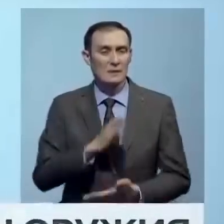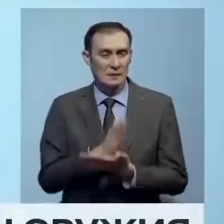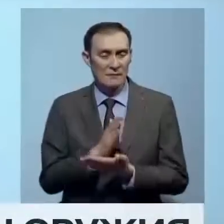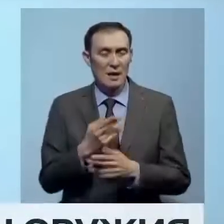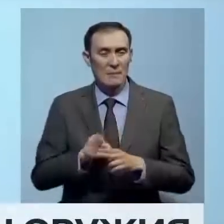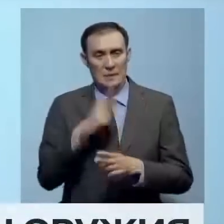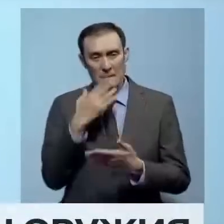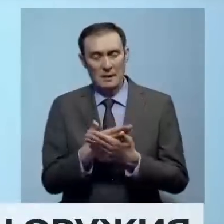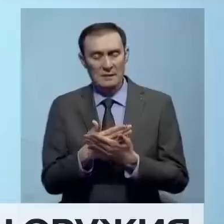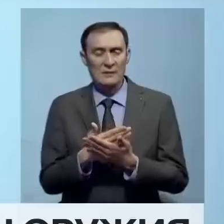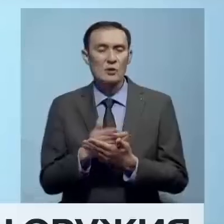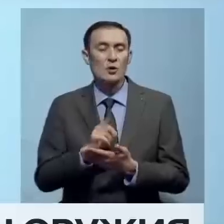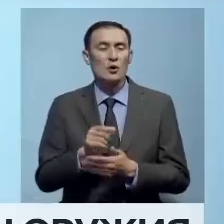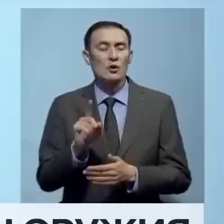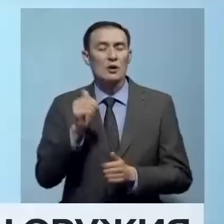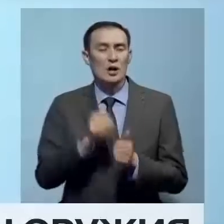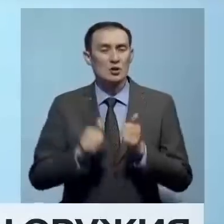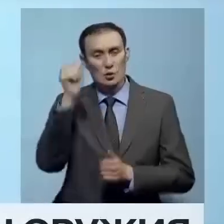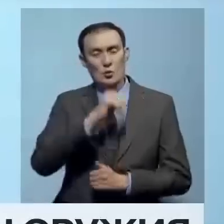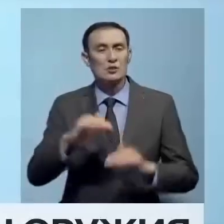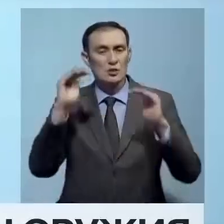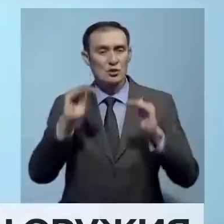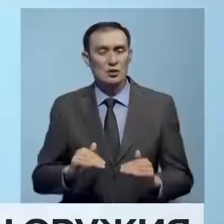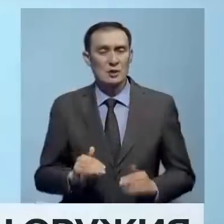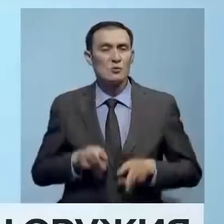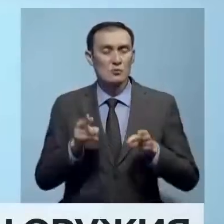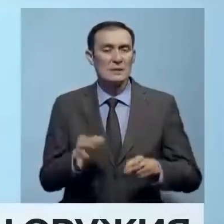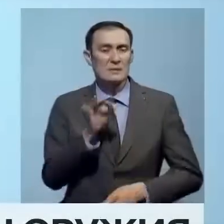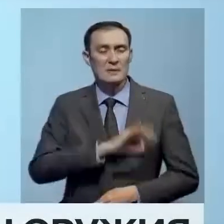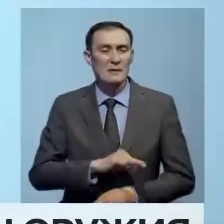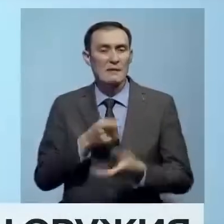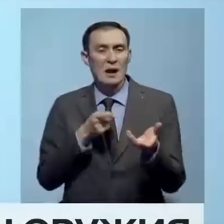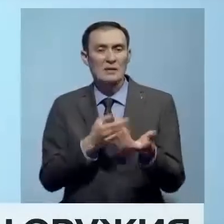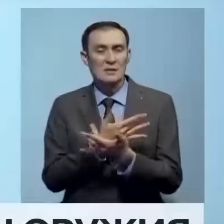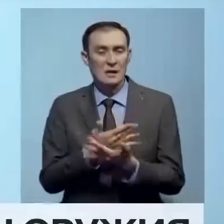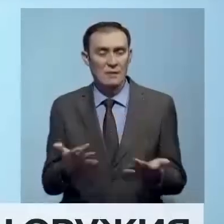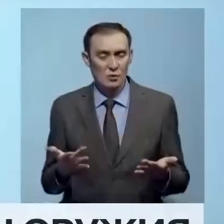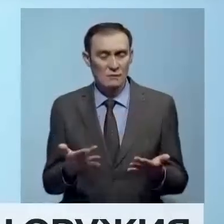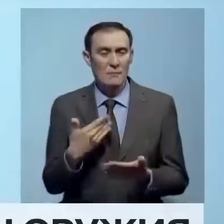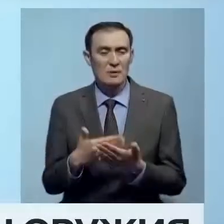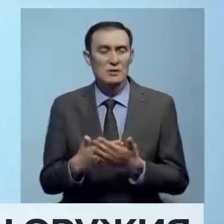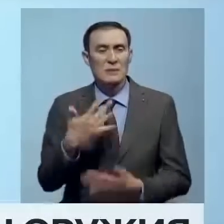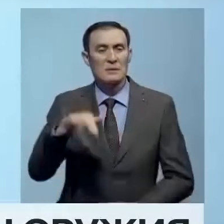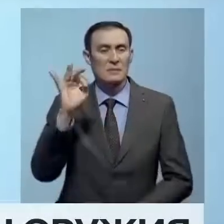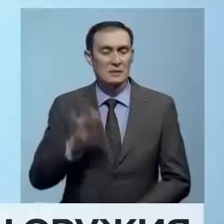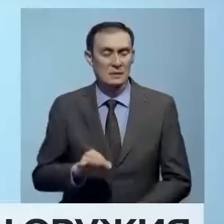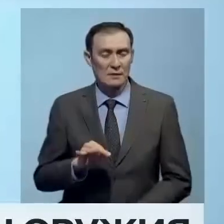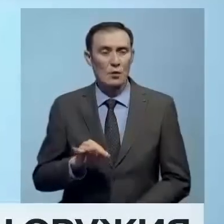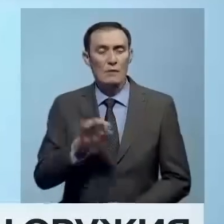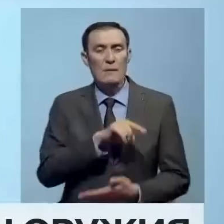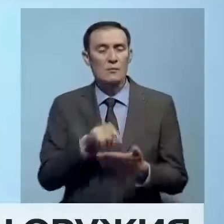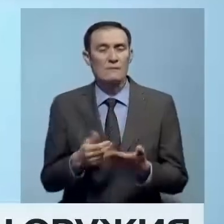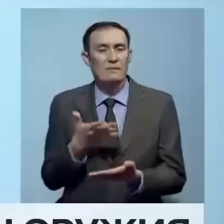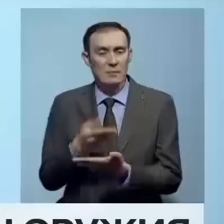этом свидетельствует тенденция ежегодного снижения количества преступлений с применением огнестрельного оружия почти наполовину. Что касается